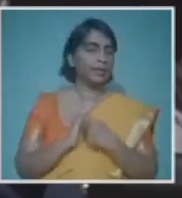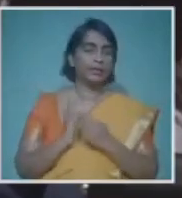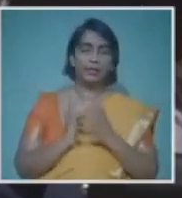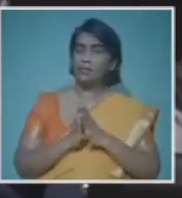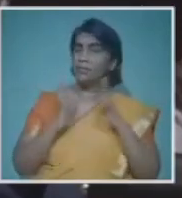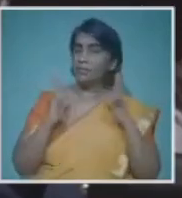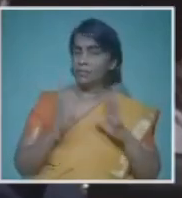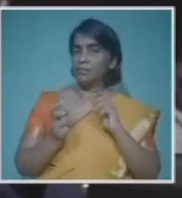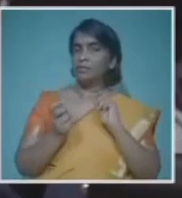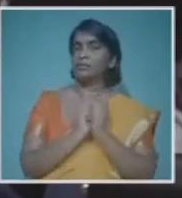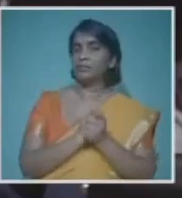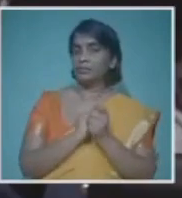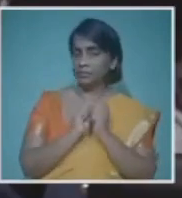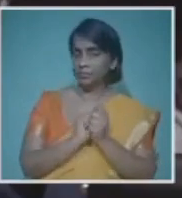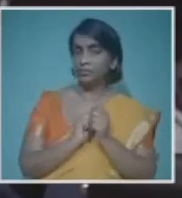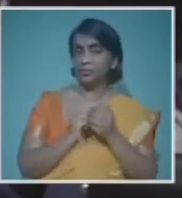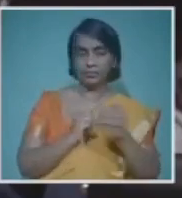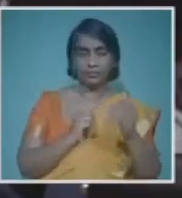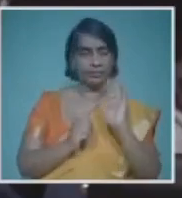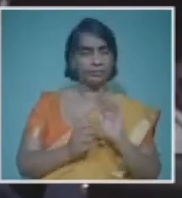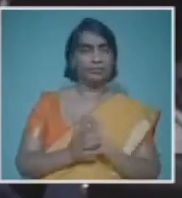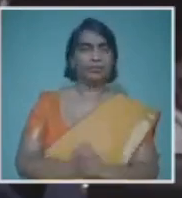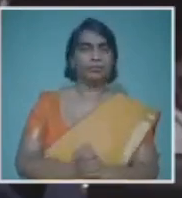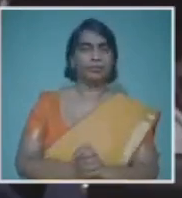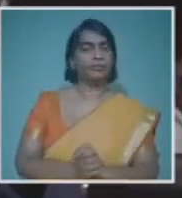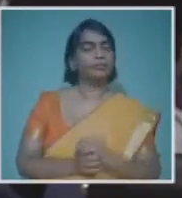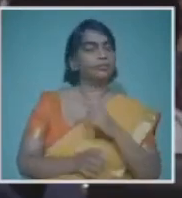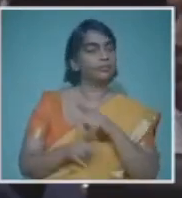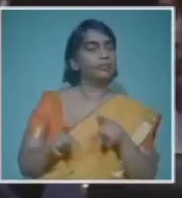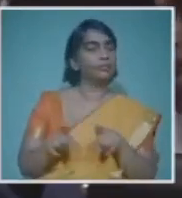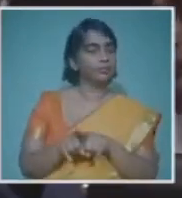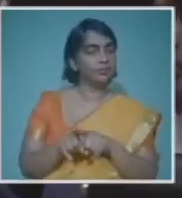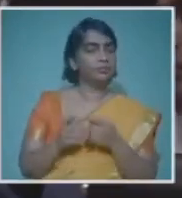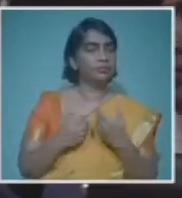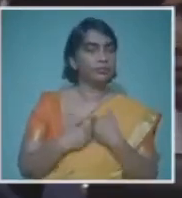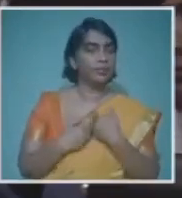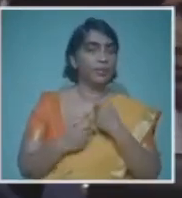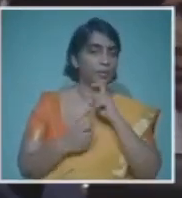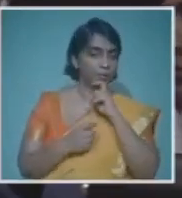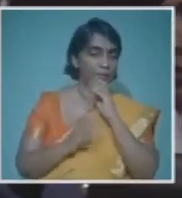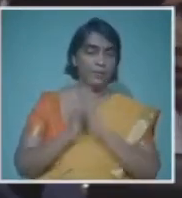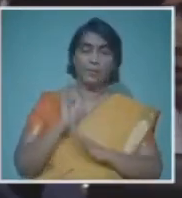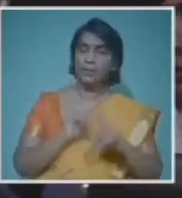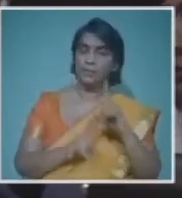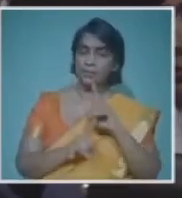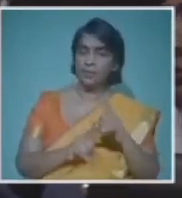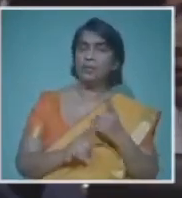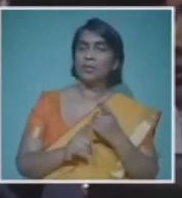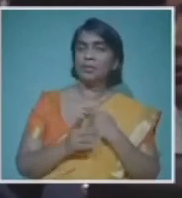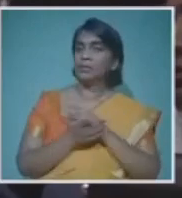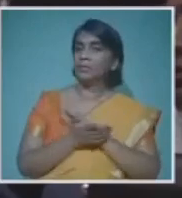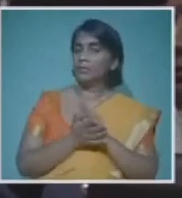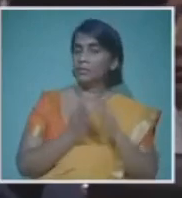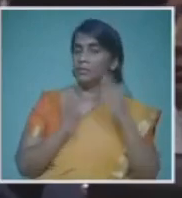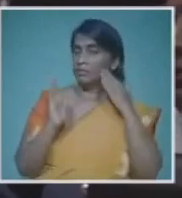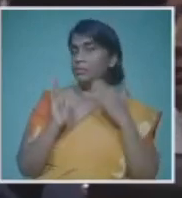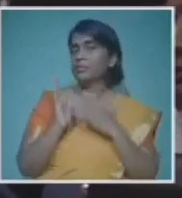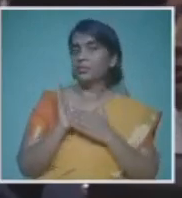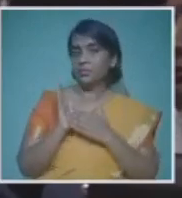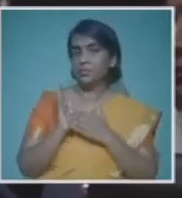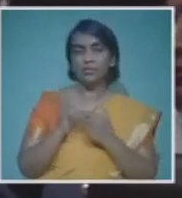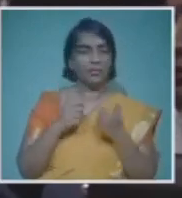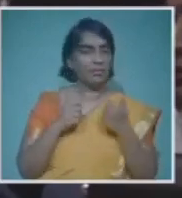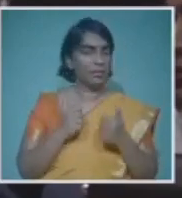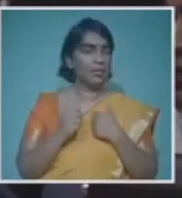රාශියක් සංශෝධනය කරලා තිබෙනවා. ඒ වගේම අපිට අධිකරණ අමාත්‍යාංශය වුණත් සංහිඳියා කටයුතු පිළිබඳව